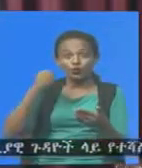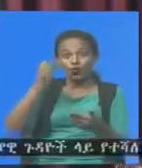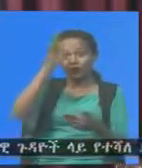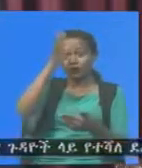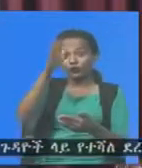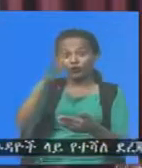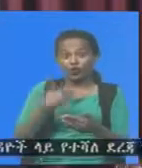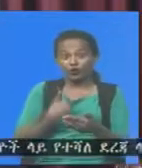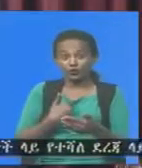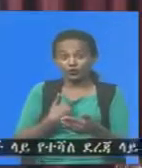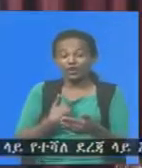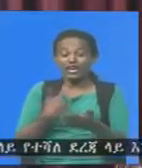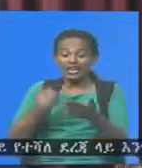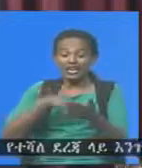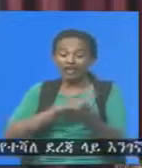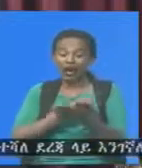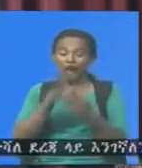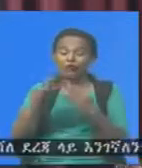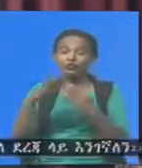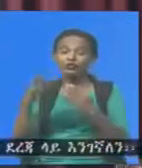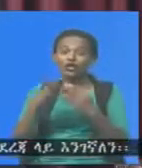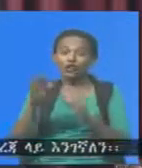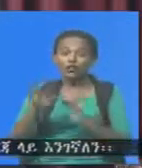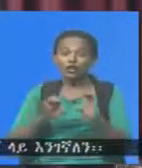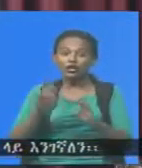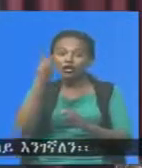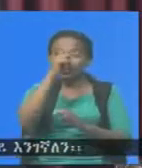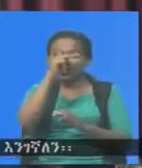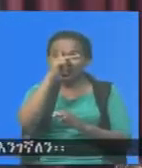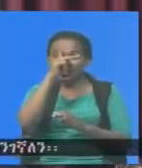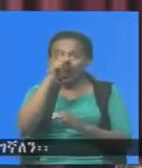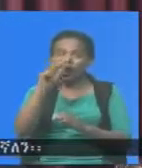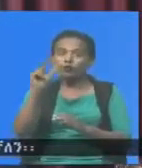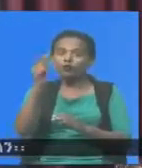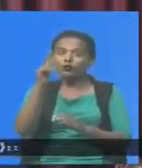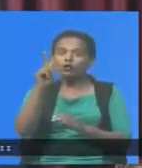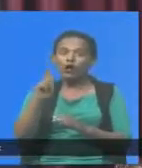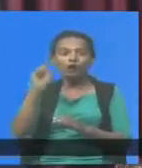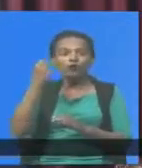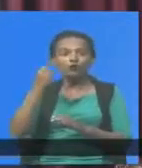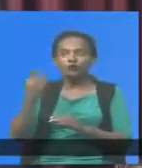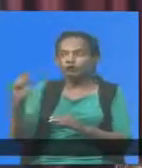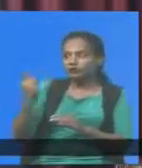እኛ ምርጫ ስናካሄድ የኬንያ ቦረና መጥቶ ይመርጣል። ቁጥጥር ማድረግ አንችልም።